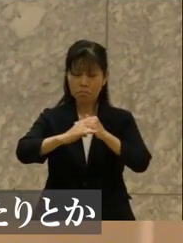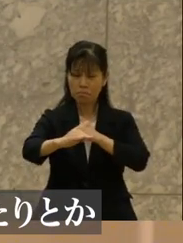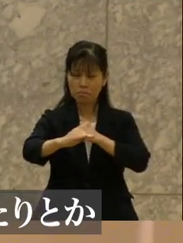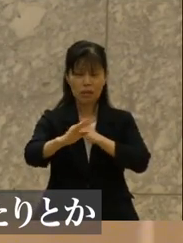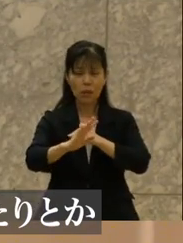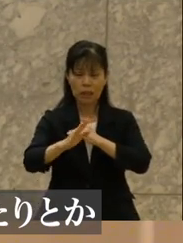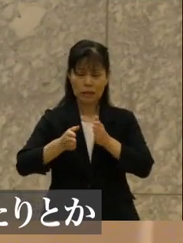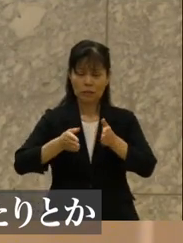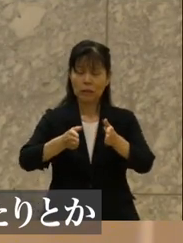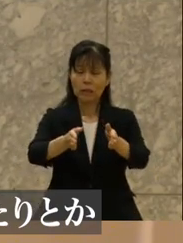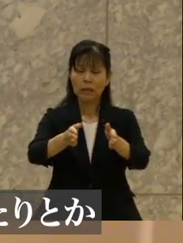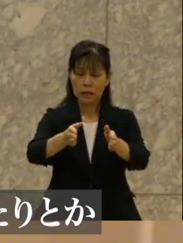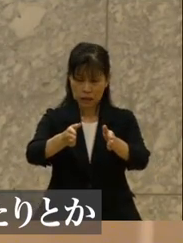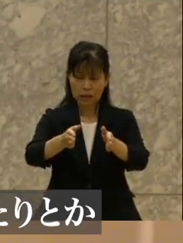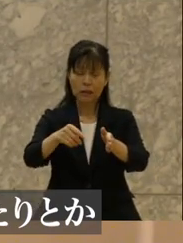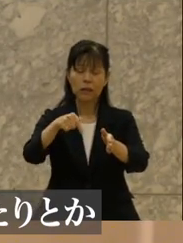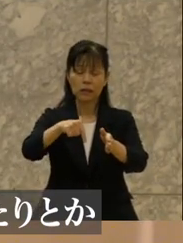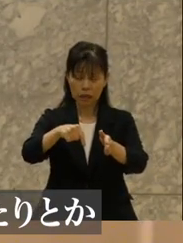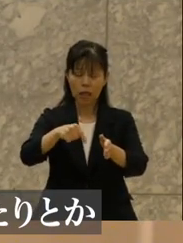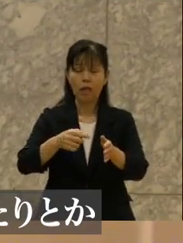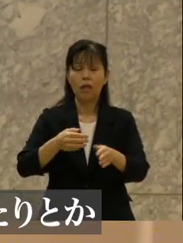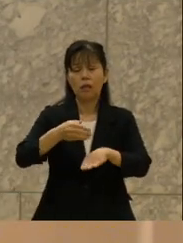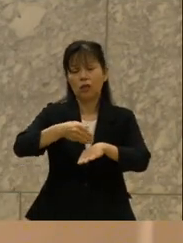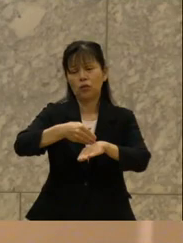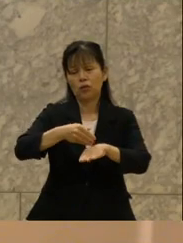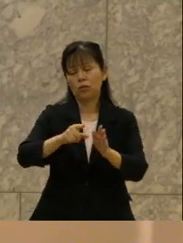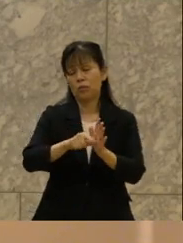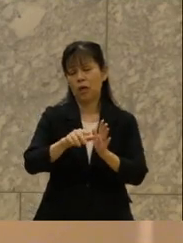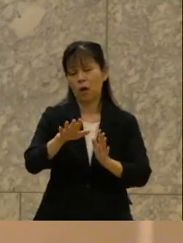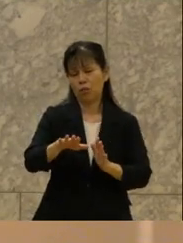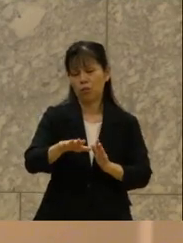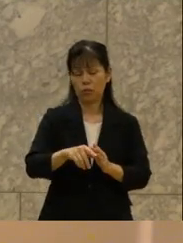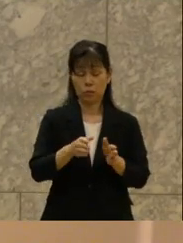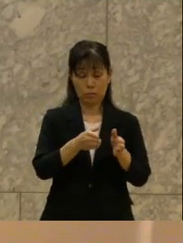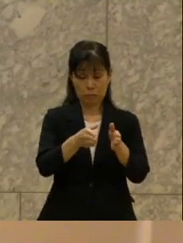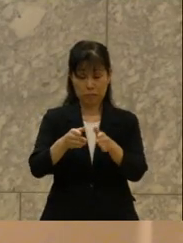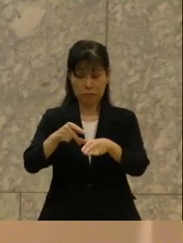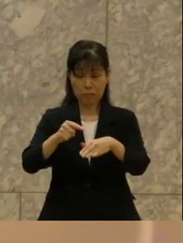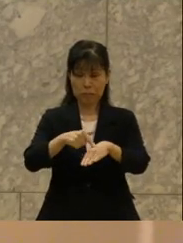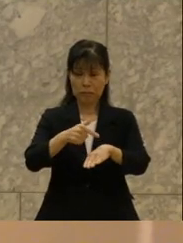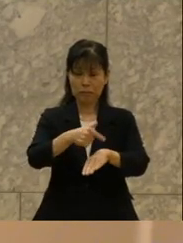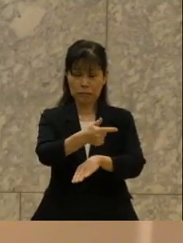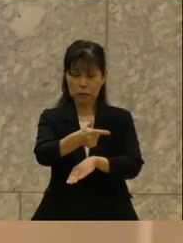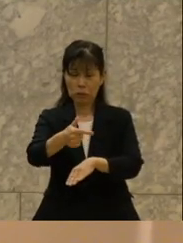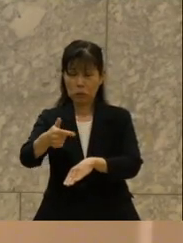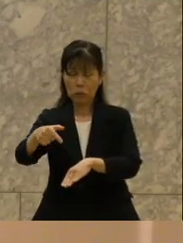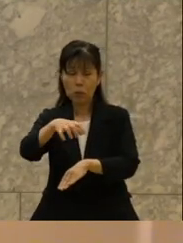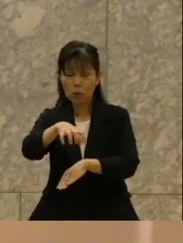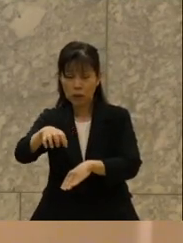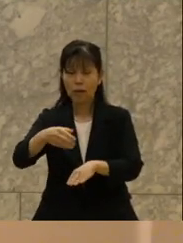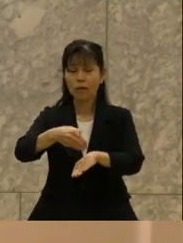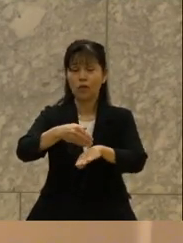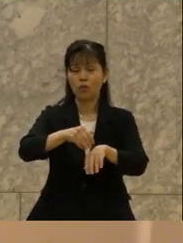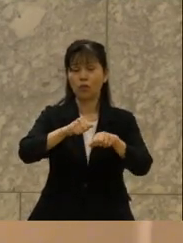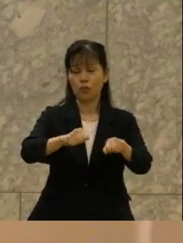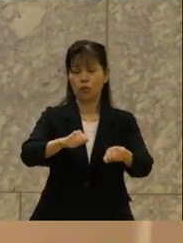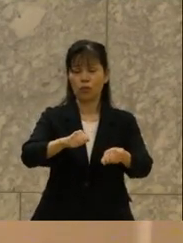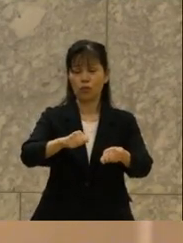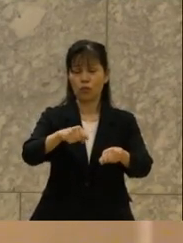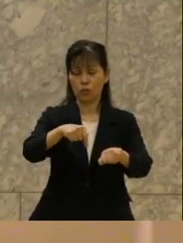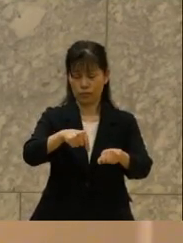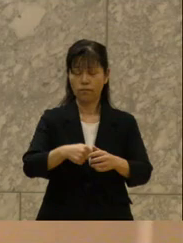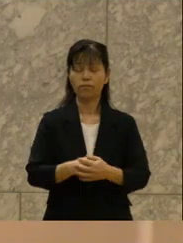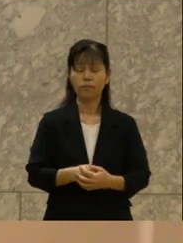てる感じのトラックで練習したりとかいろんな路面で練習するっていうのも原始的なんですけどそういう